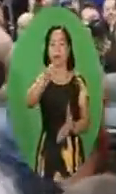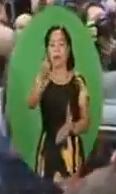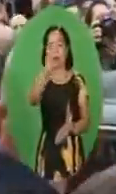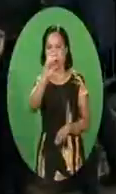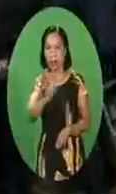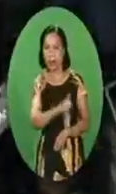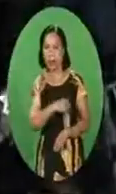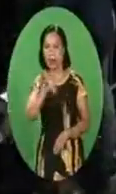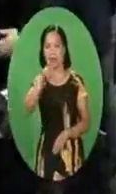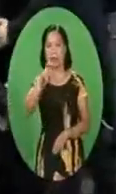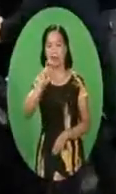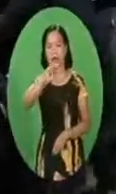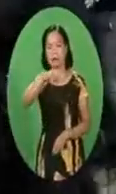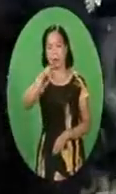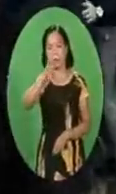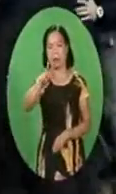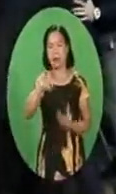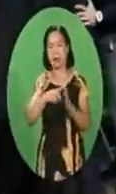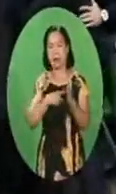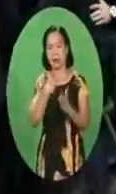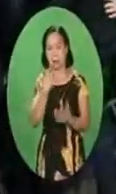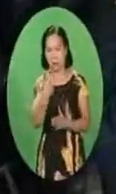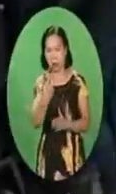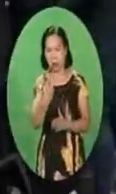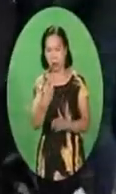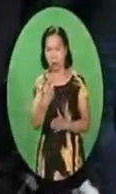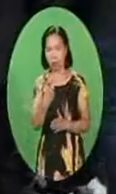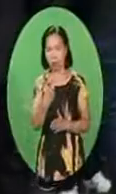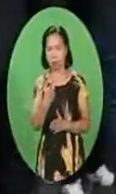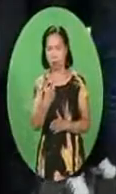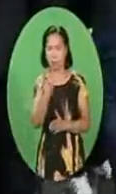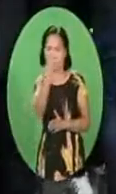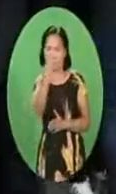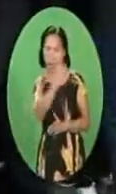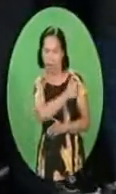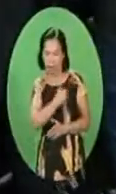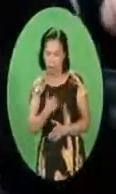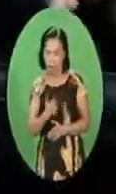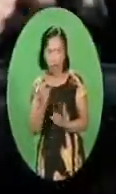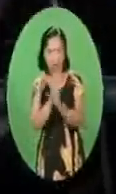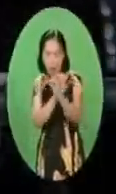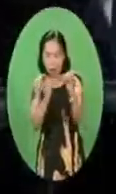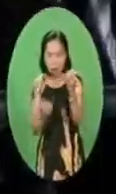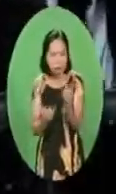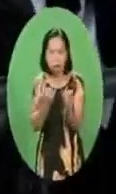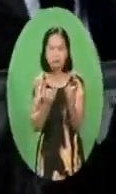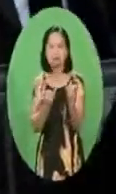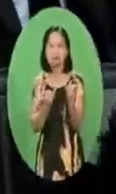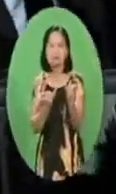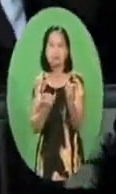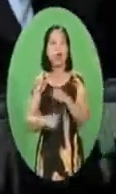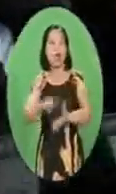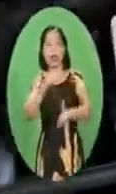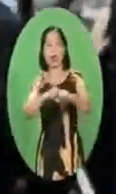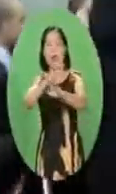với 22,23% của vòng 1. Điều này đồng nghĩa với việc cứ 3 người Pháp thì có một người không đưa ra lựa chọn của mình. Nếu như báo